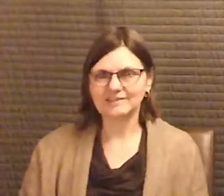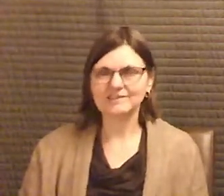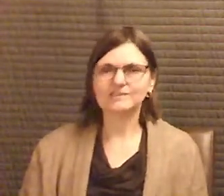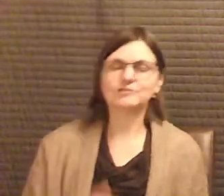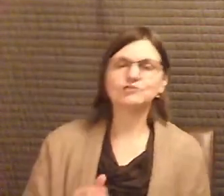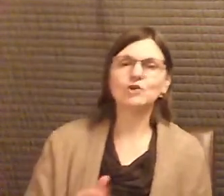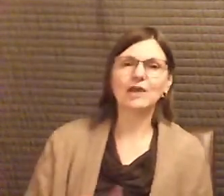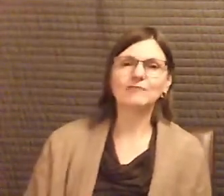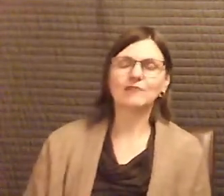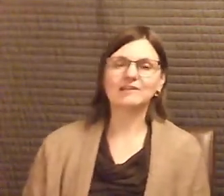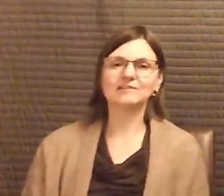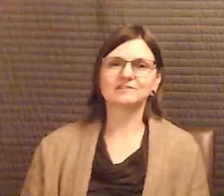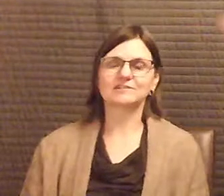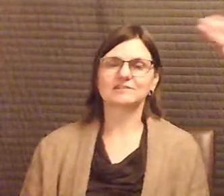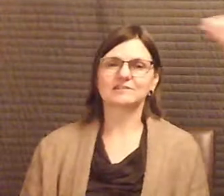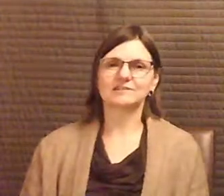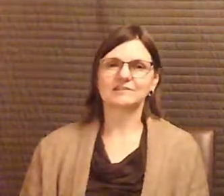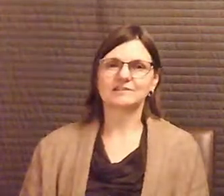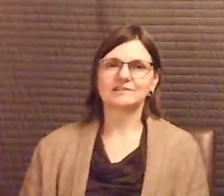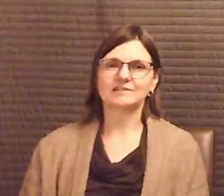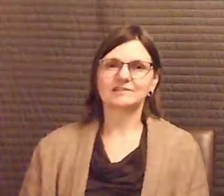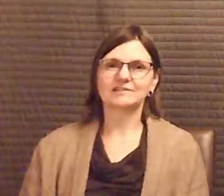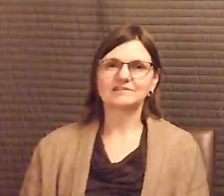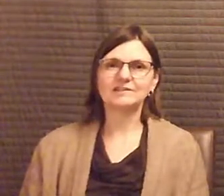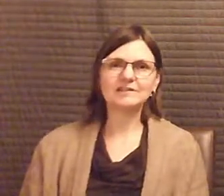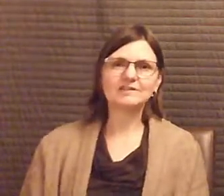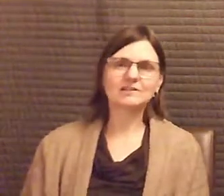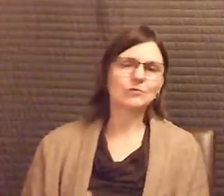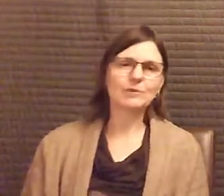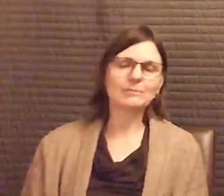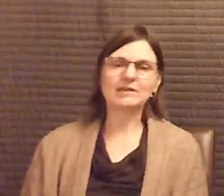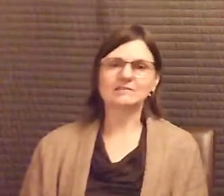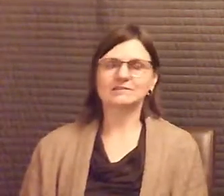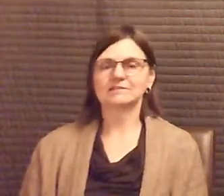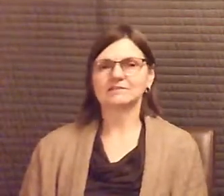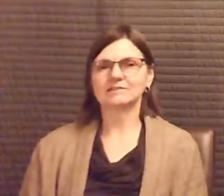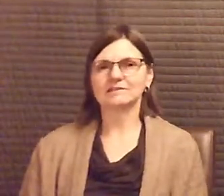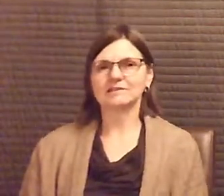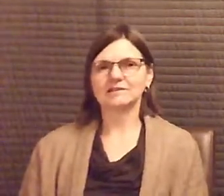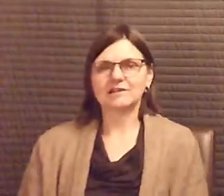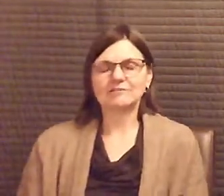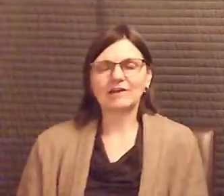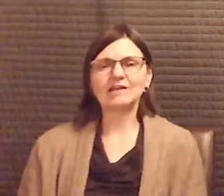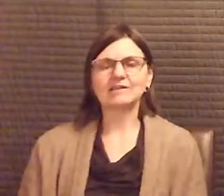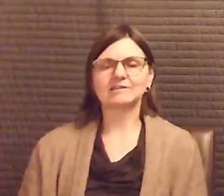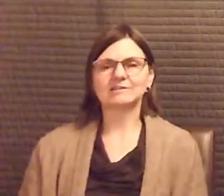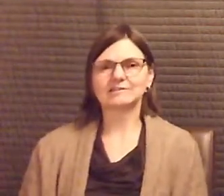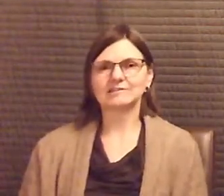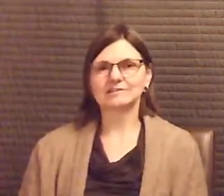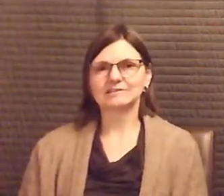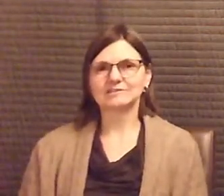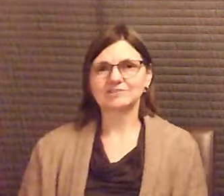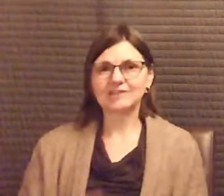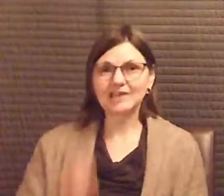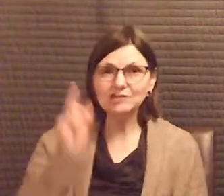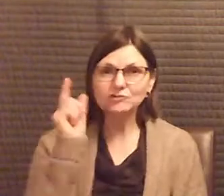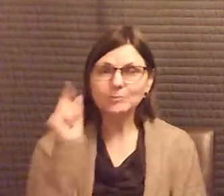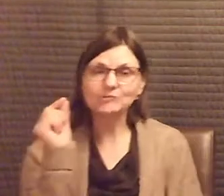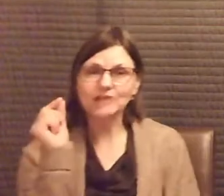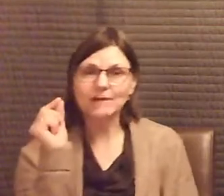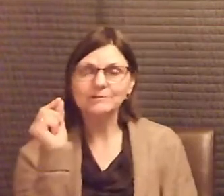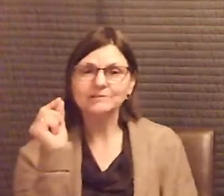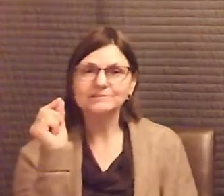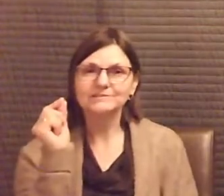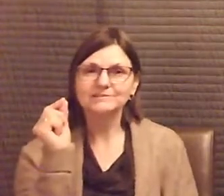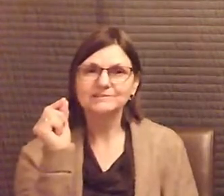bij is ook de even geleden museum puntje zie je niet dat ik werk breek de dag het evangelisch voor ze was eerste